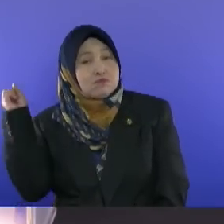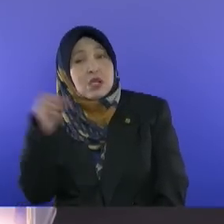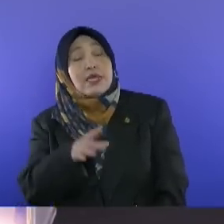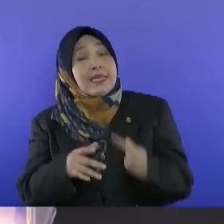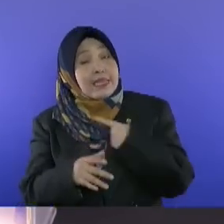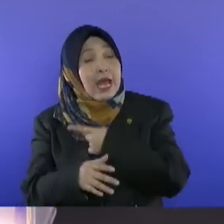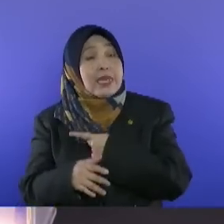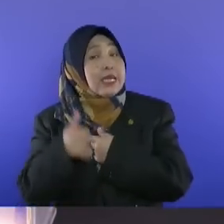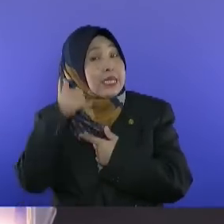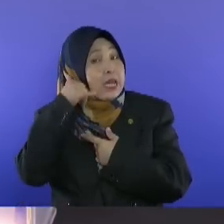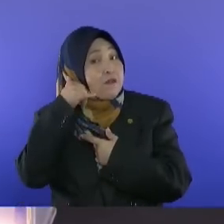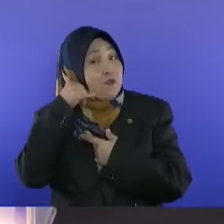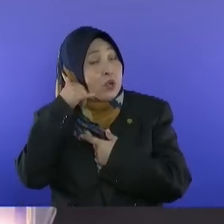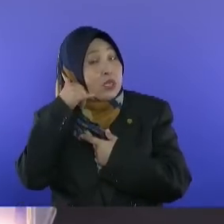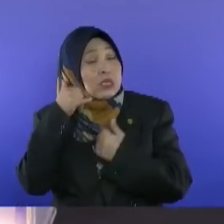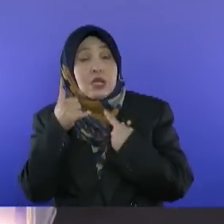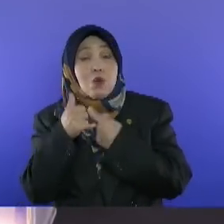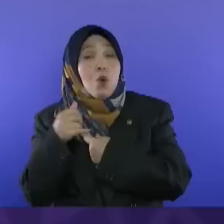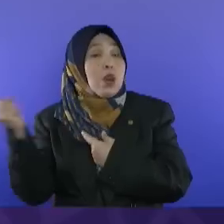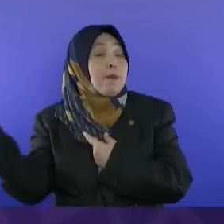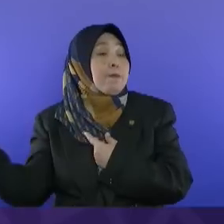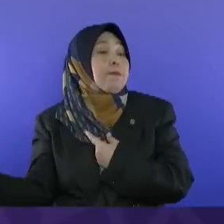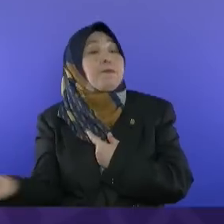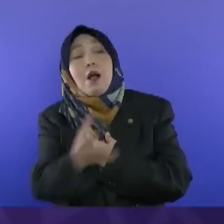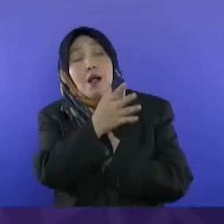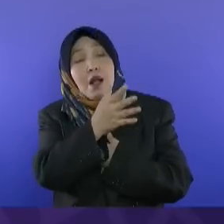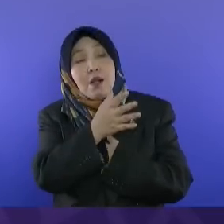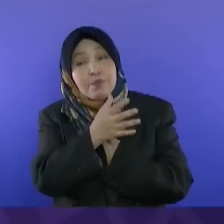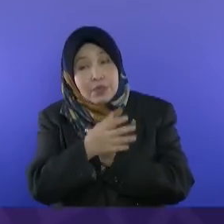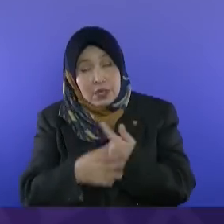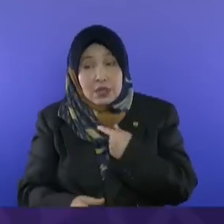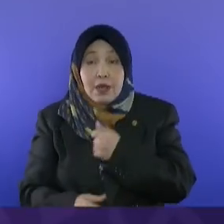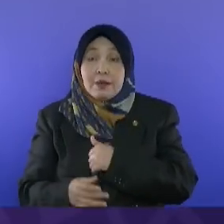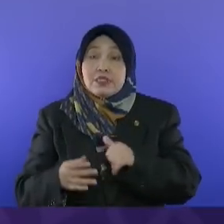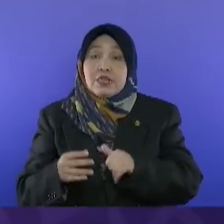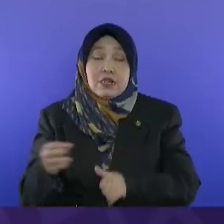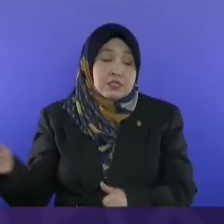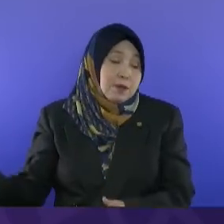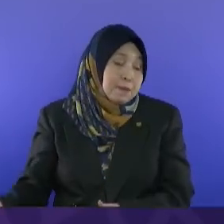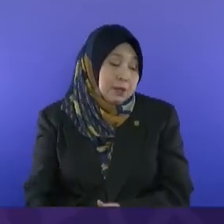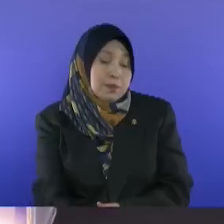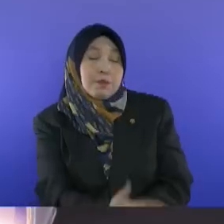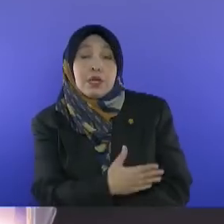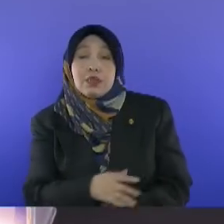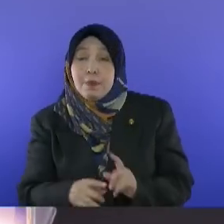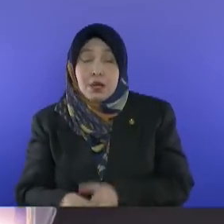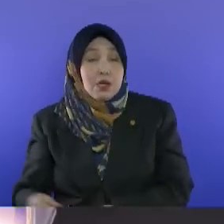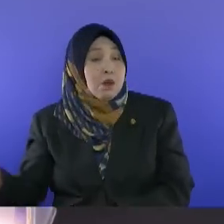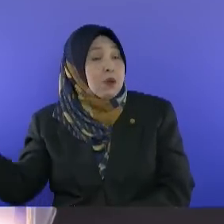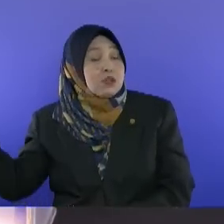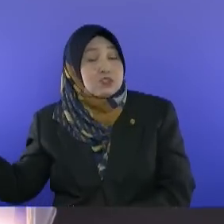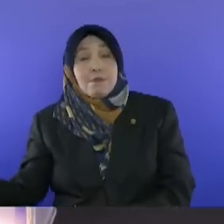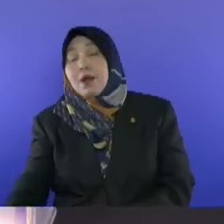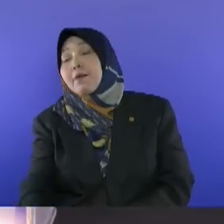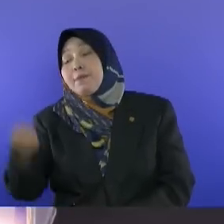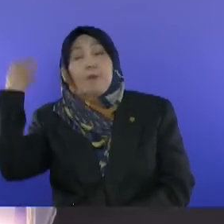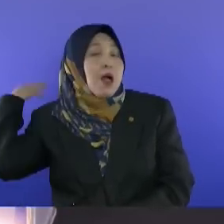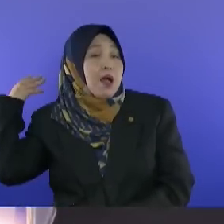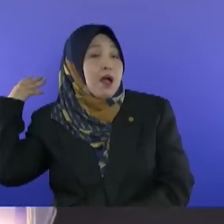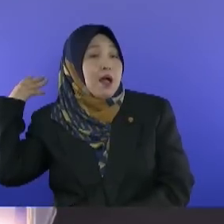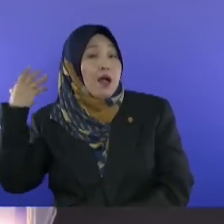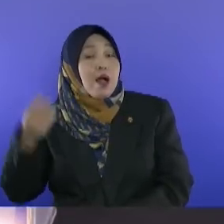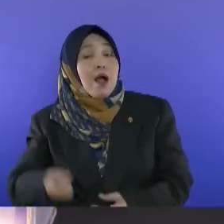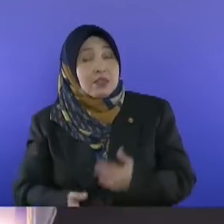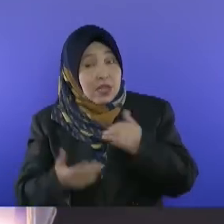itu bukan sekedar campak apa istilahnya campak tetapi mereka dicampak ke belakang jadi perjanjian